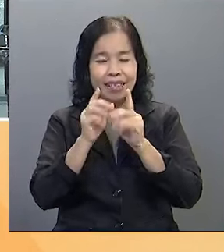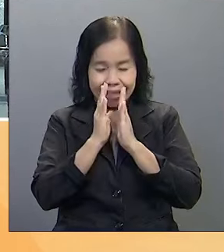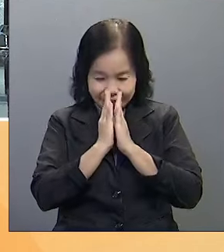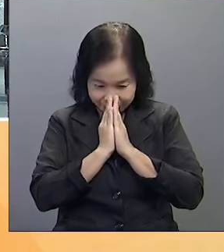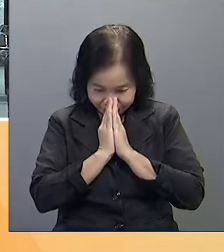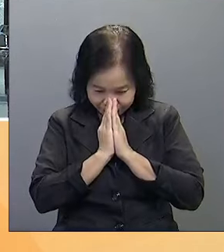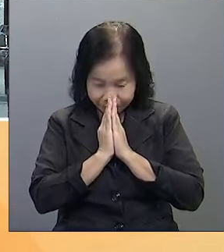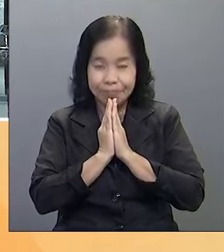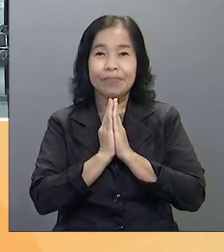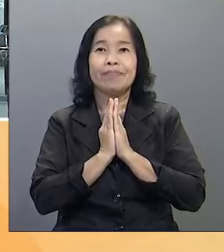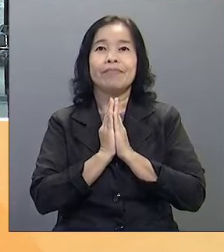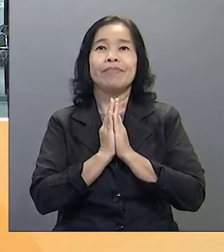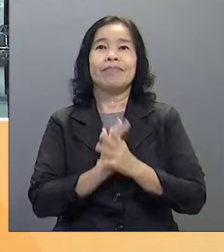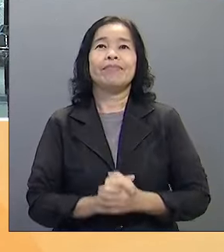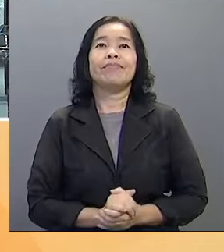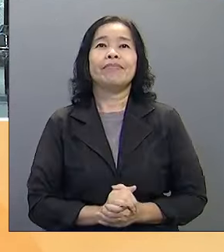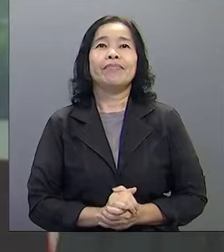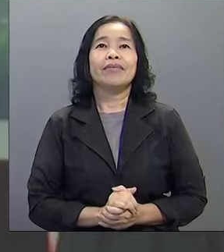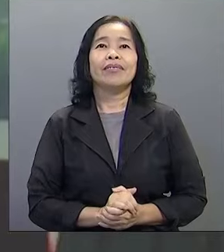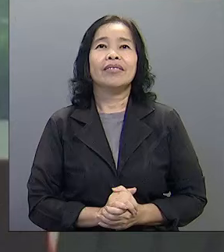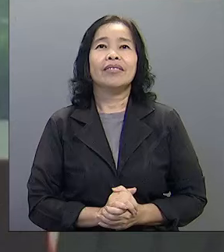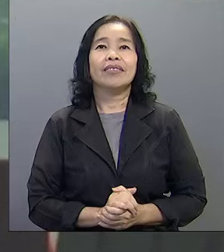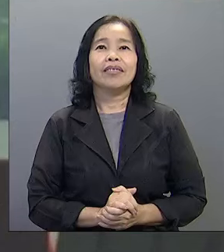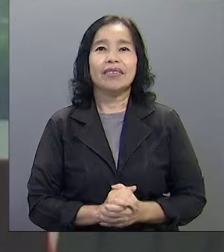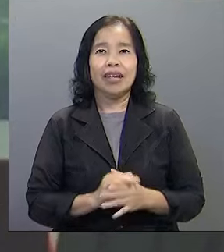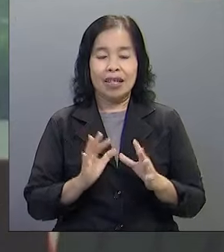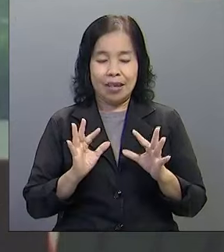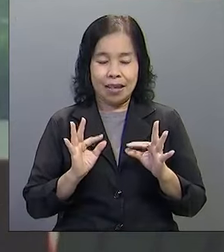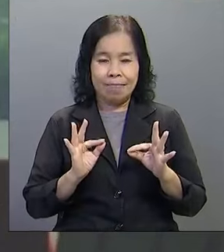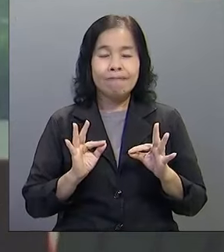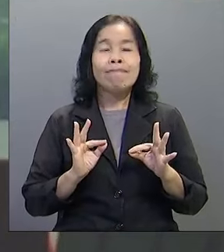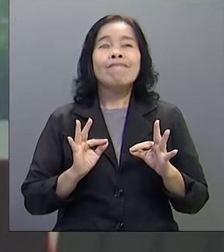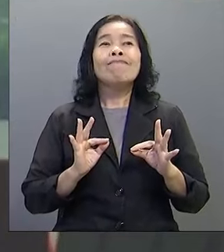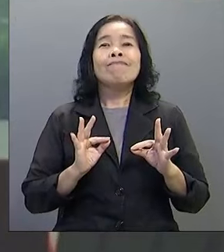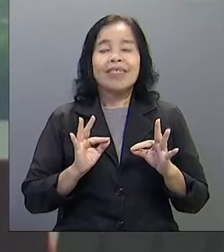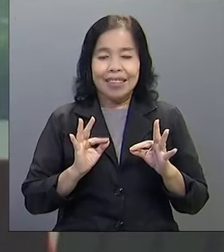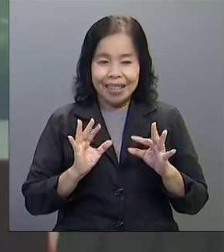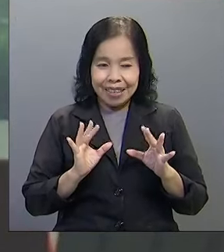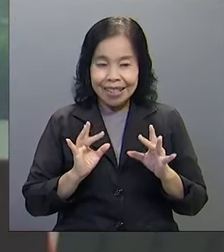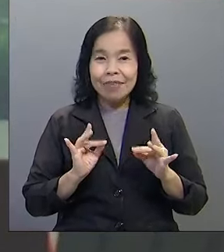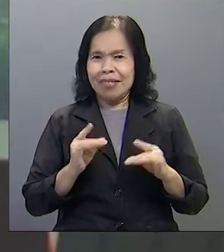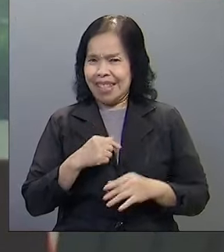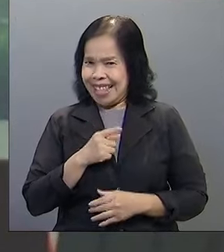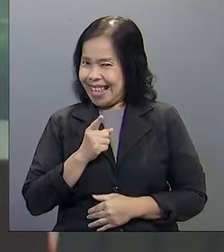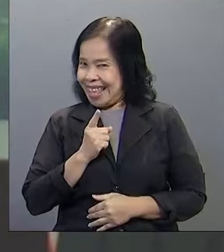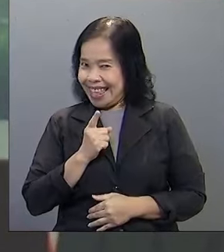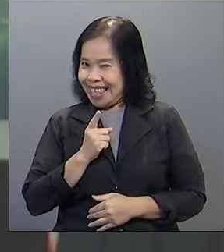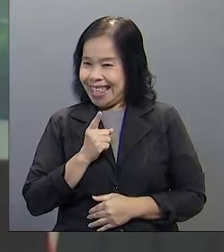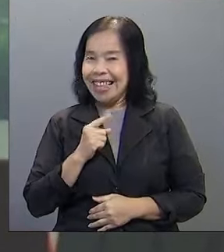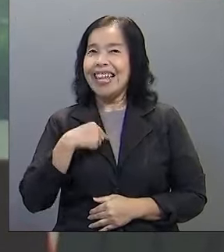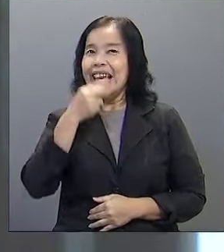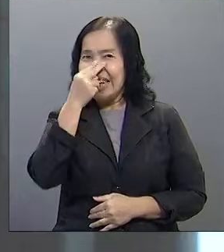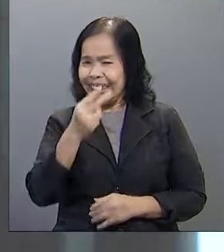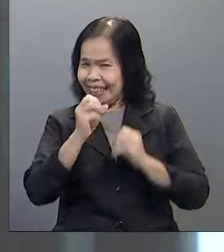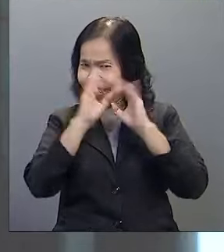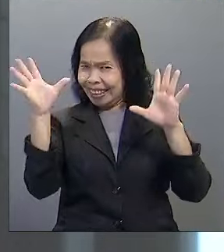ดีค่ะอาจารย์ป๊อป นี่ต้องฝึกนะน้องยุ้ยคุณหงุดหงิดหรือเปล่าในช่วงเนี้ย แหมหันมาเมื่อกี้จับ